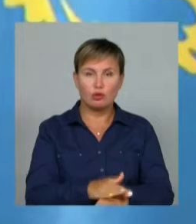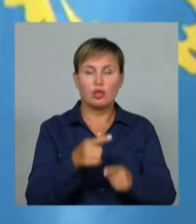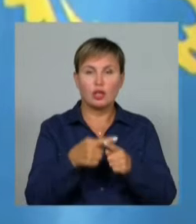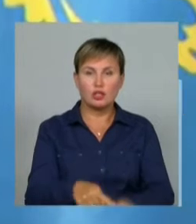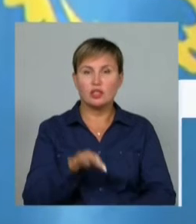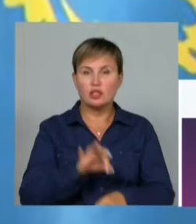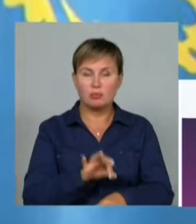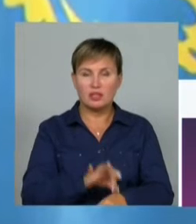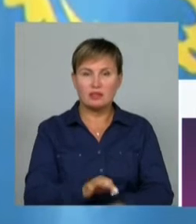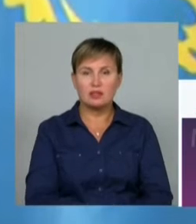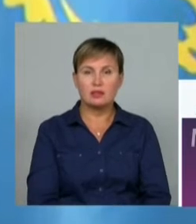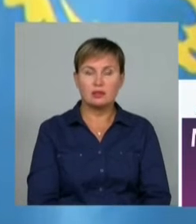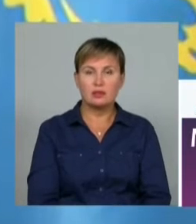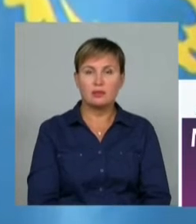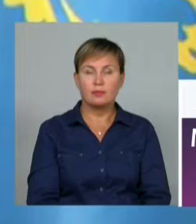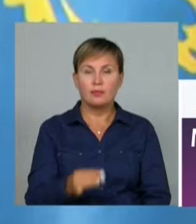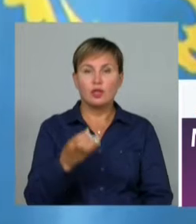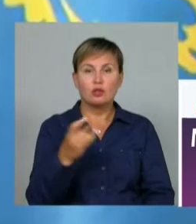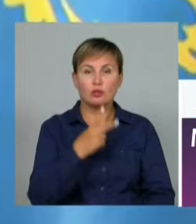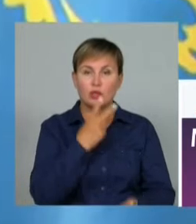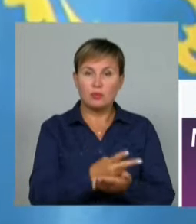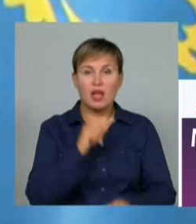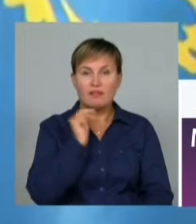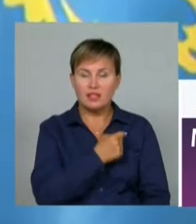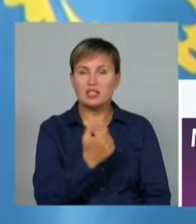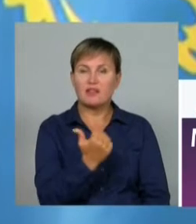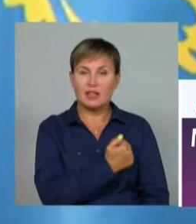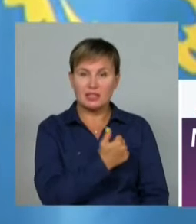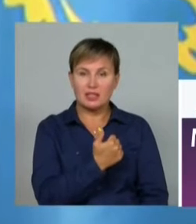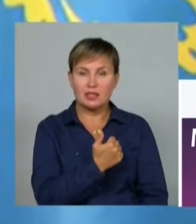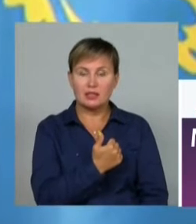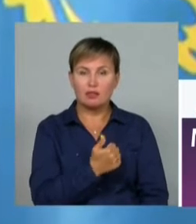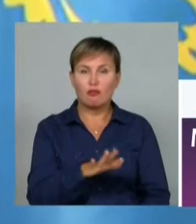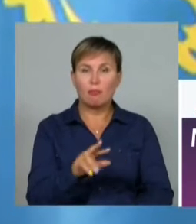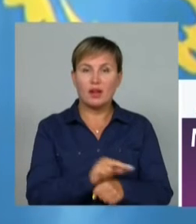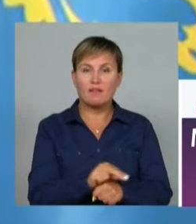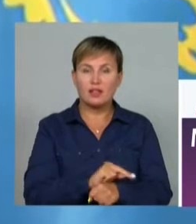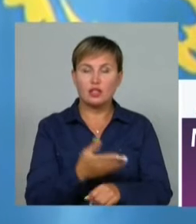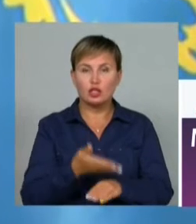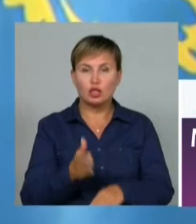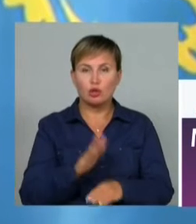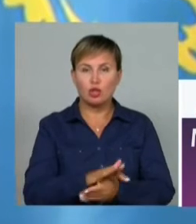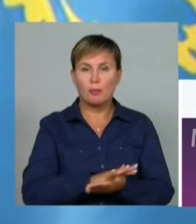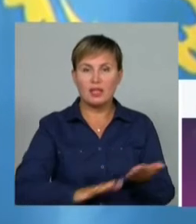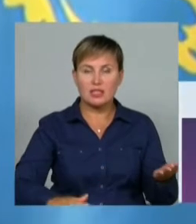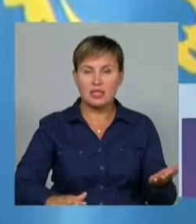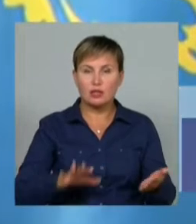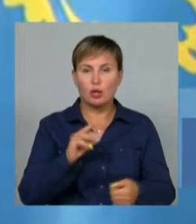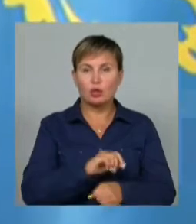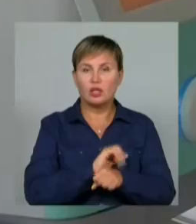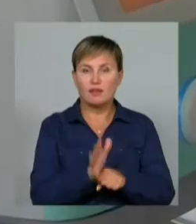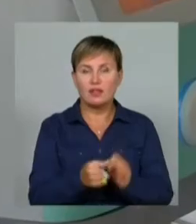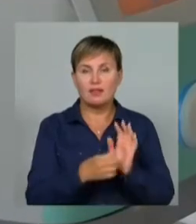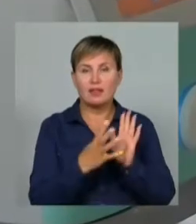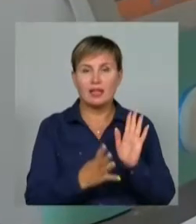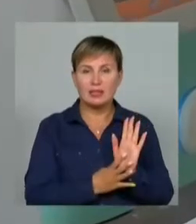заболевания. Данные факты еще раз доказывают эффективность вакцинации в профилактике тяжелых последствий от